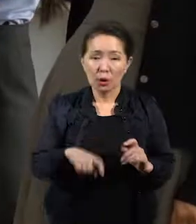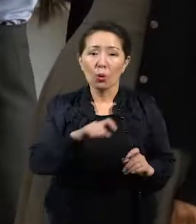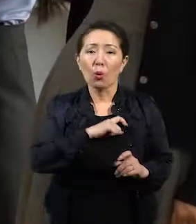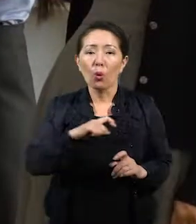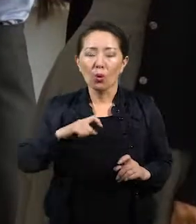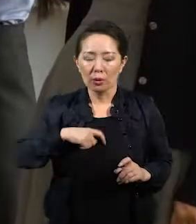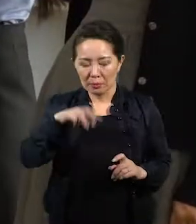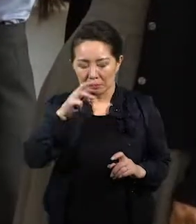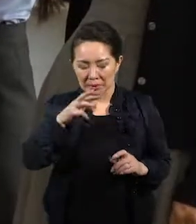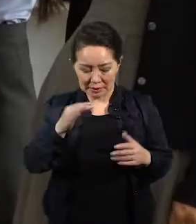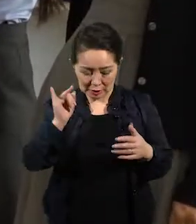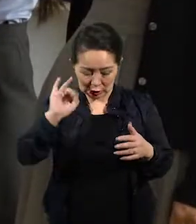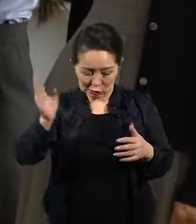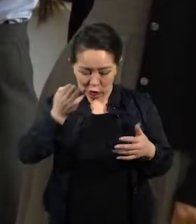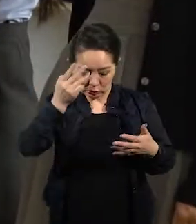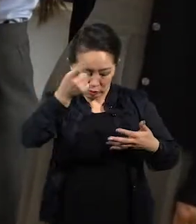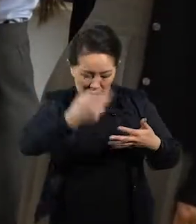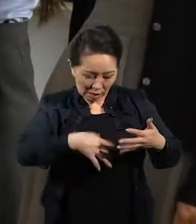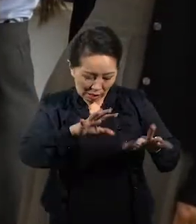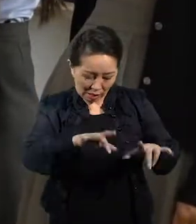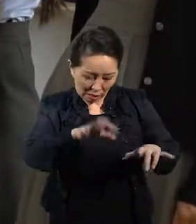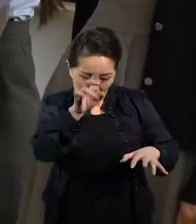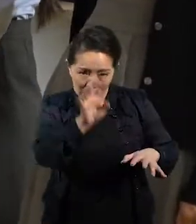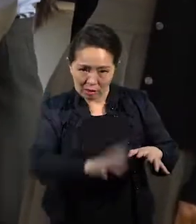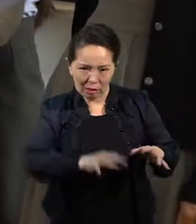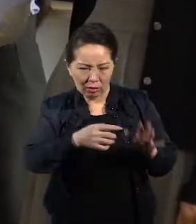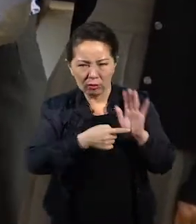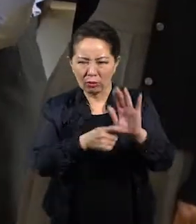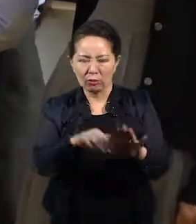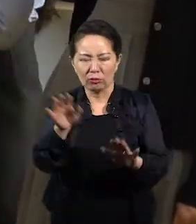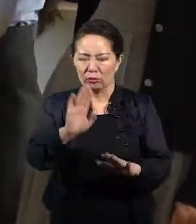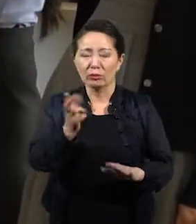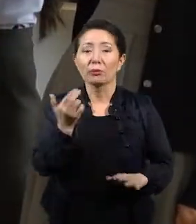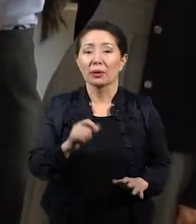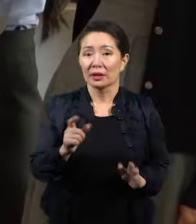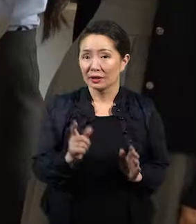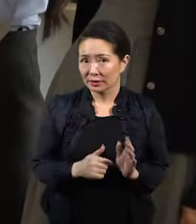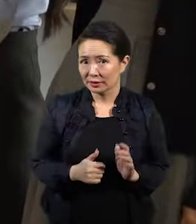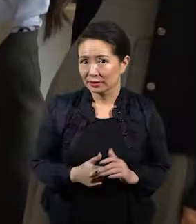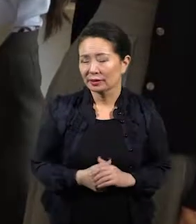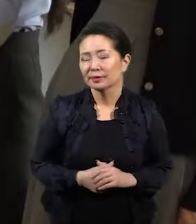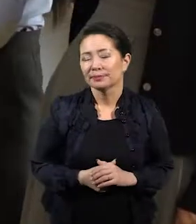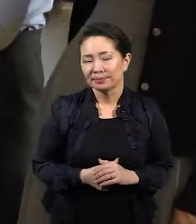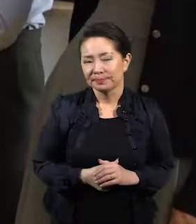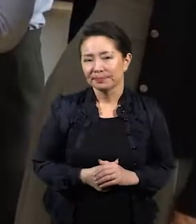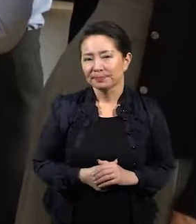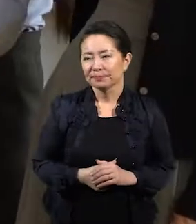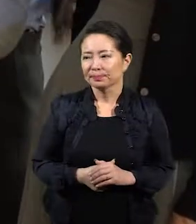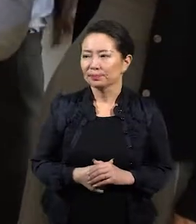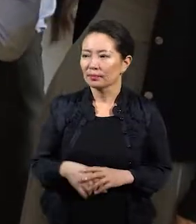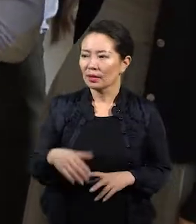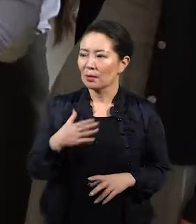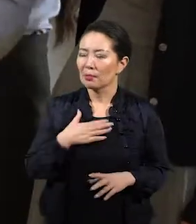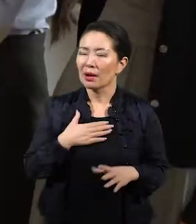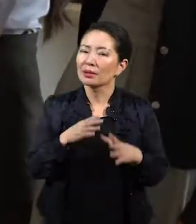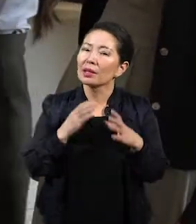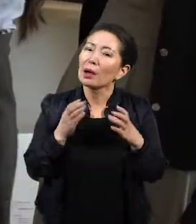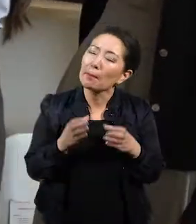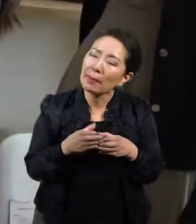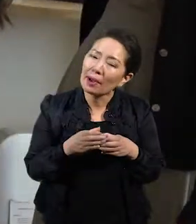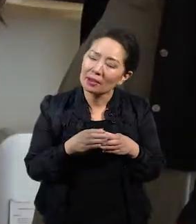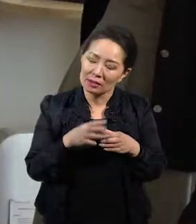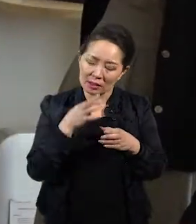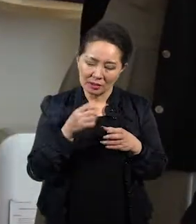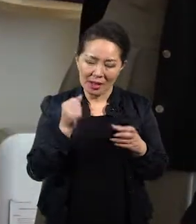хувийн мэдээлэл нэг хит дэлгэрэнгүй бүглэж байрлуулах байх. Тийм арга хэмжээ. Манай багийн зүгээс хэлэх